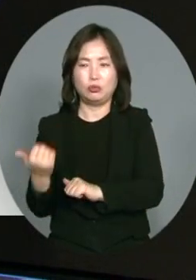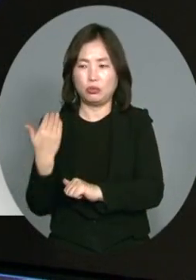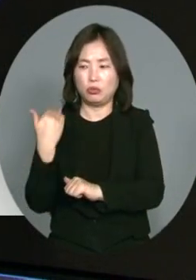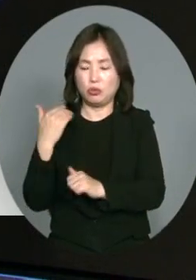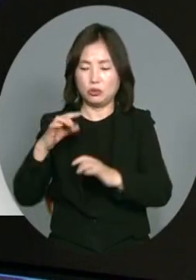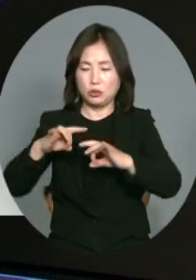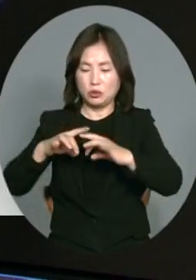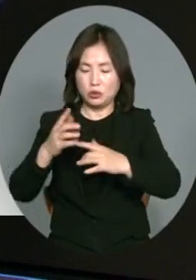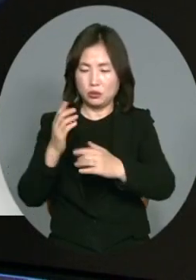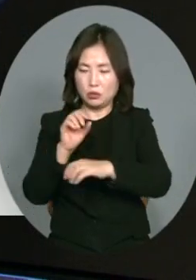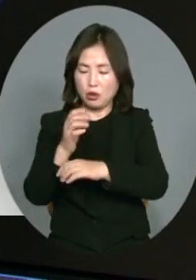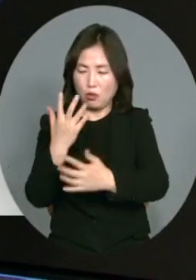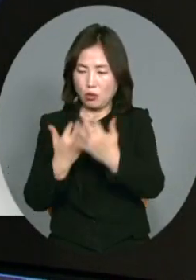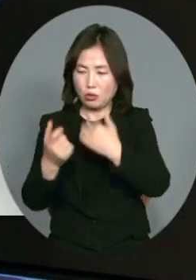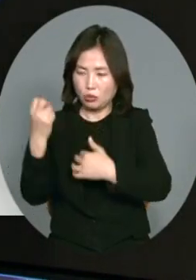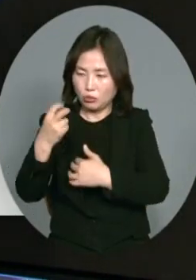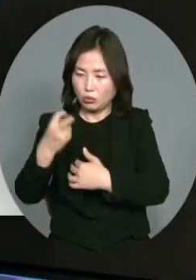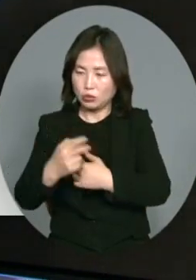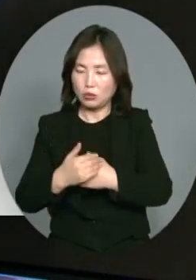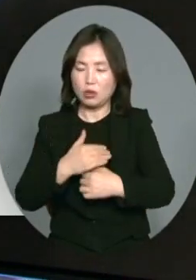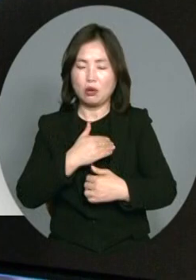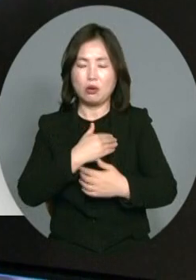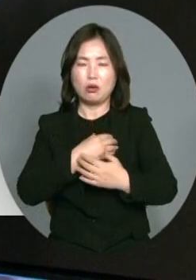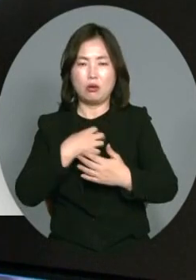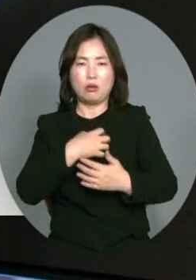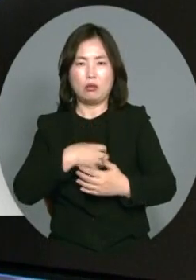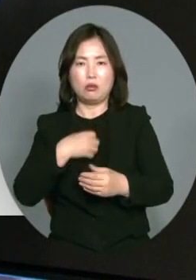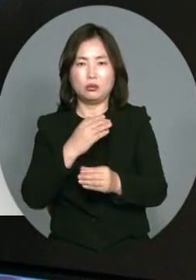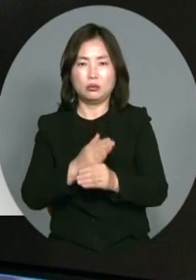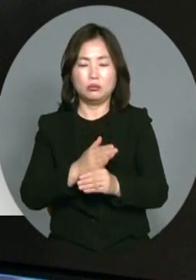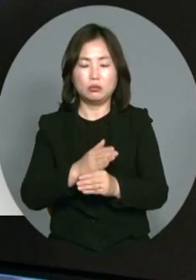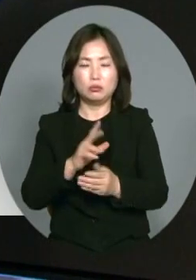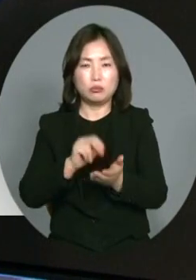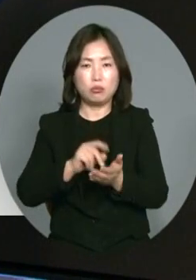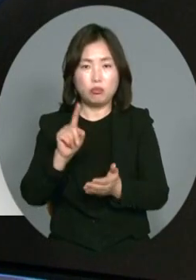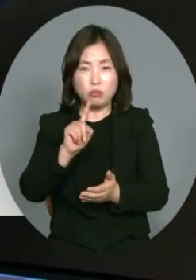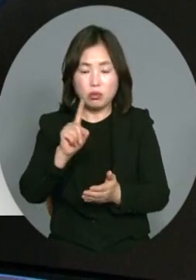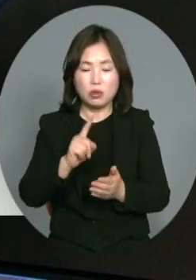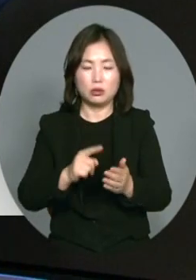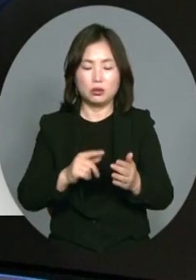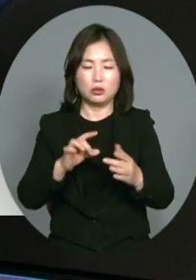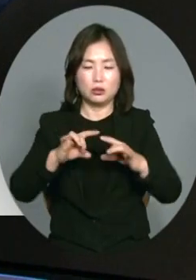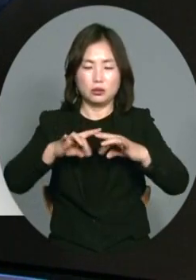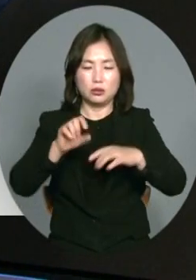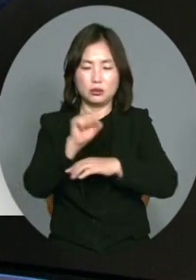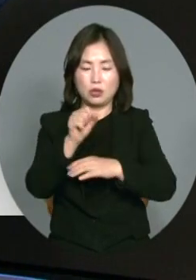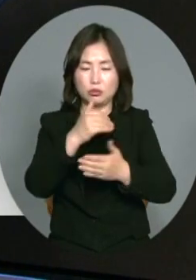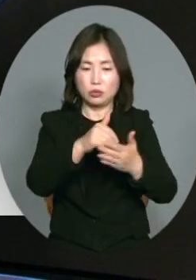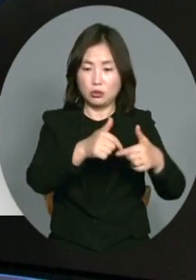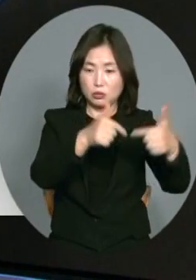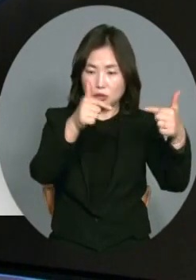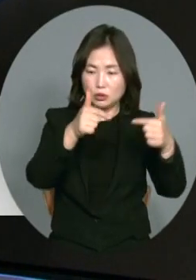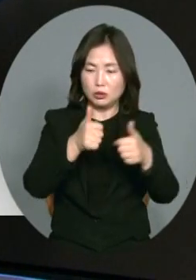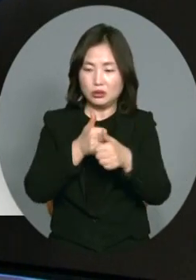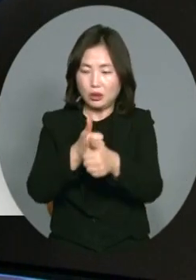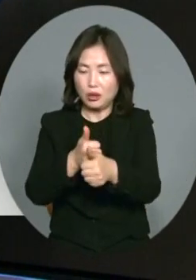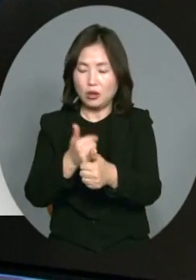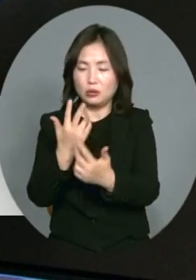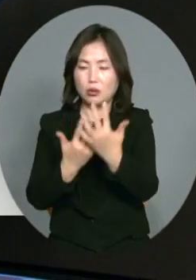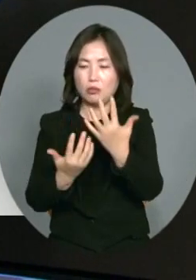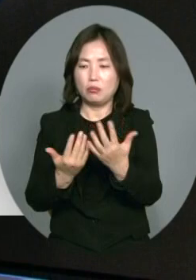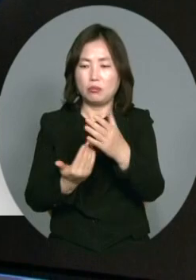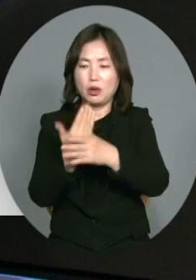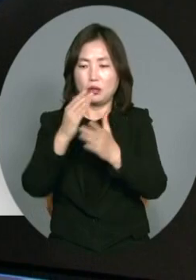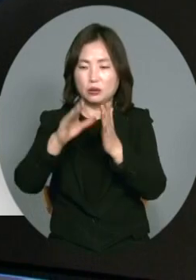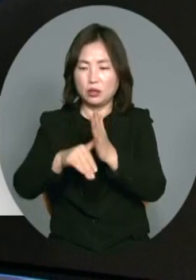전기차 화재가에 따르면서 불안감이 커지고 있는데요 문제는 급증하는 전기차 수에 비해서 전기차 화재를